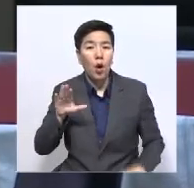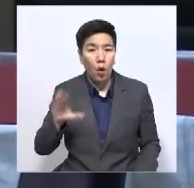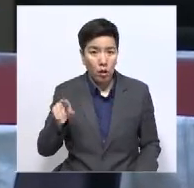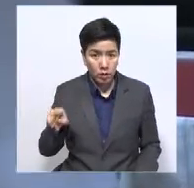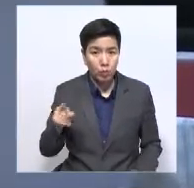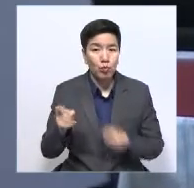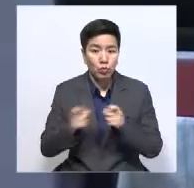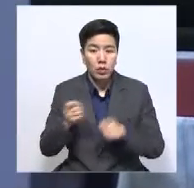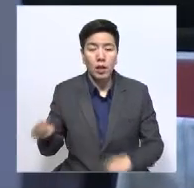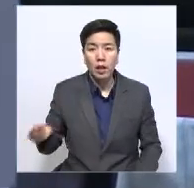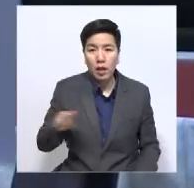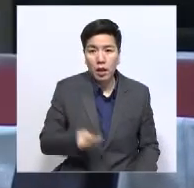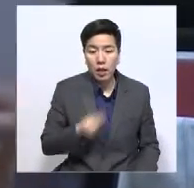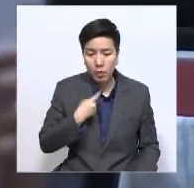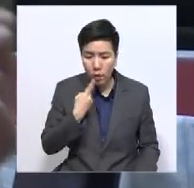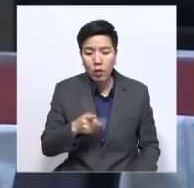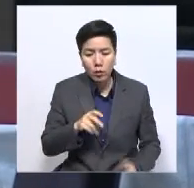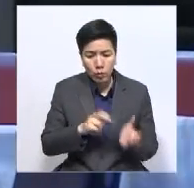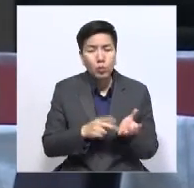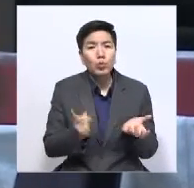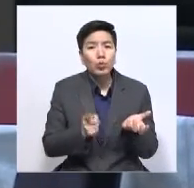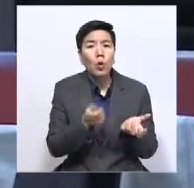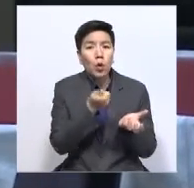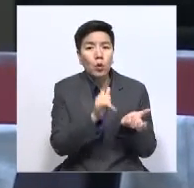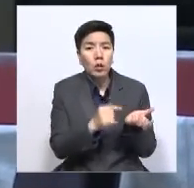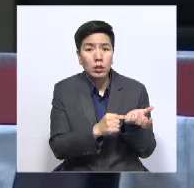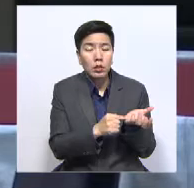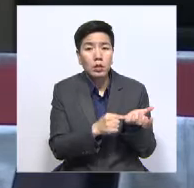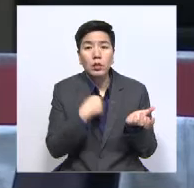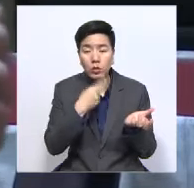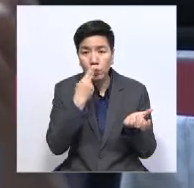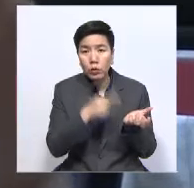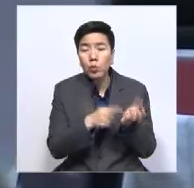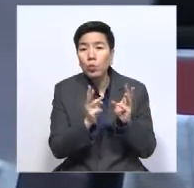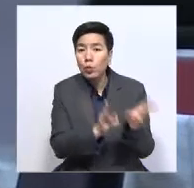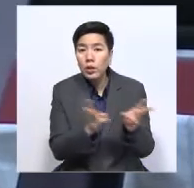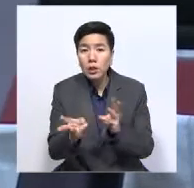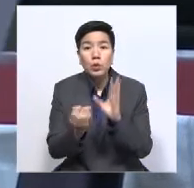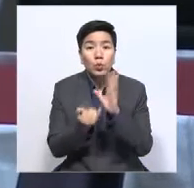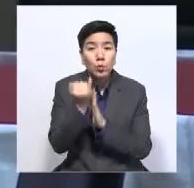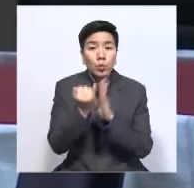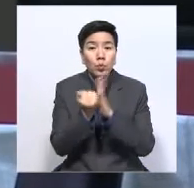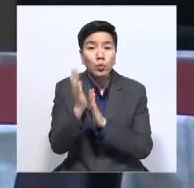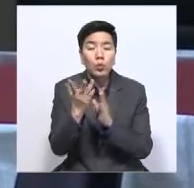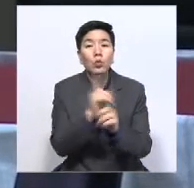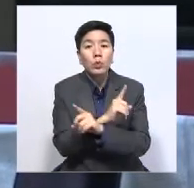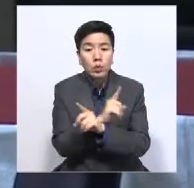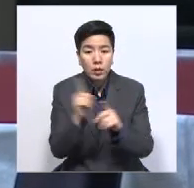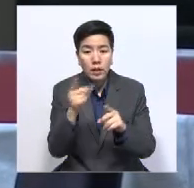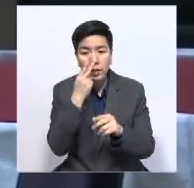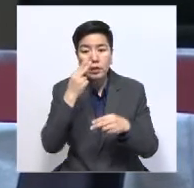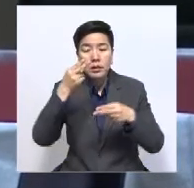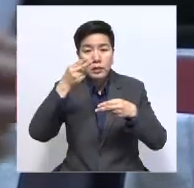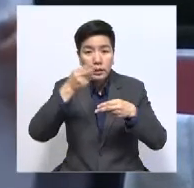ซึ่งเราก็ไม่รู้ว่าเช็คอันนี้เนี่ยคือเช็คถูกไหมแต่ว่าในส่วนของ